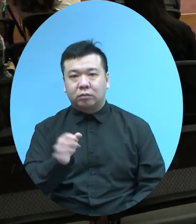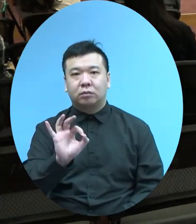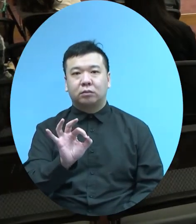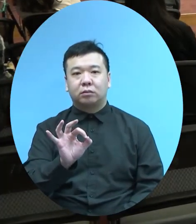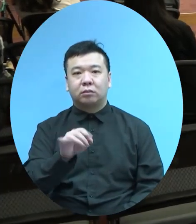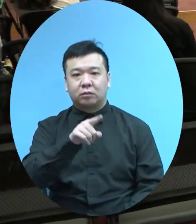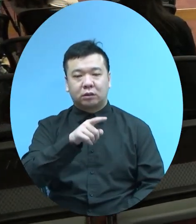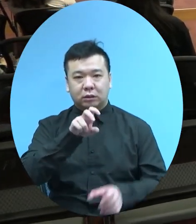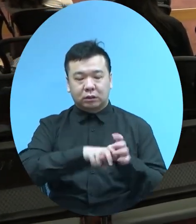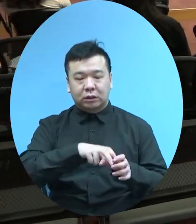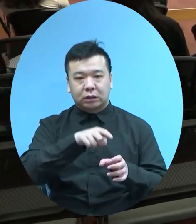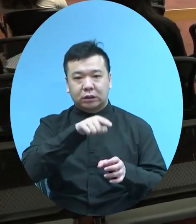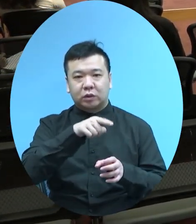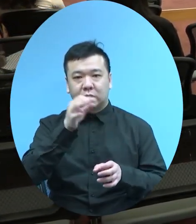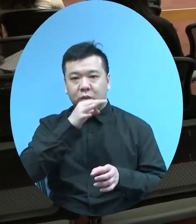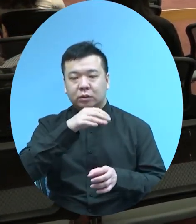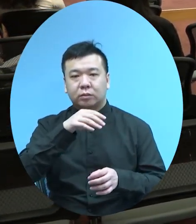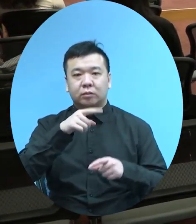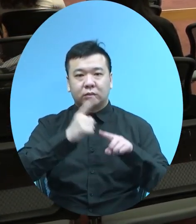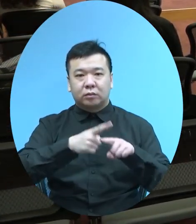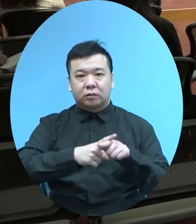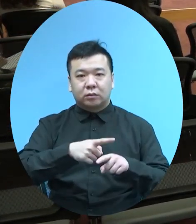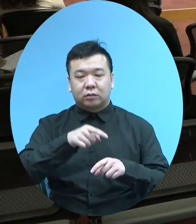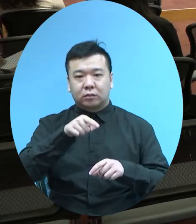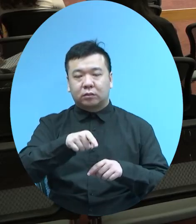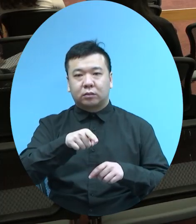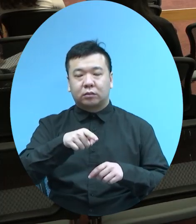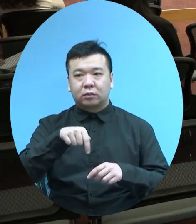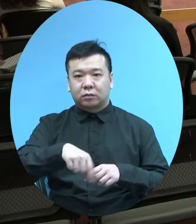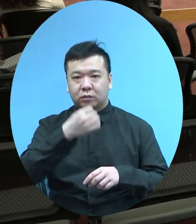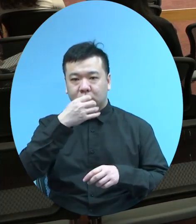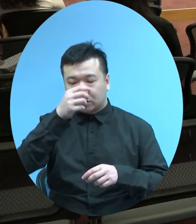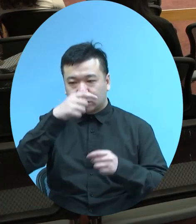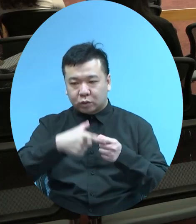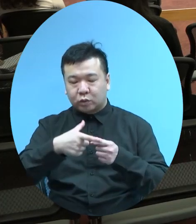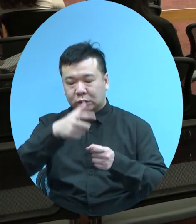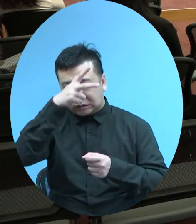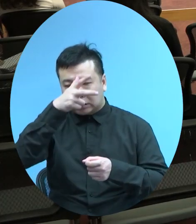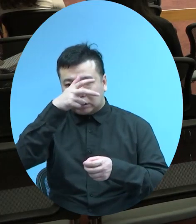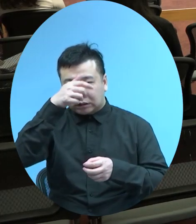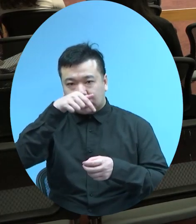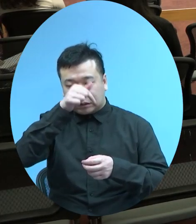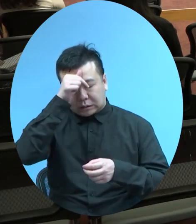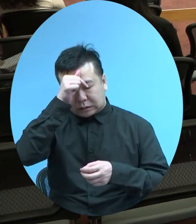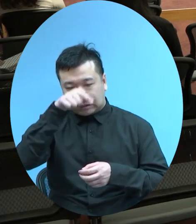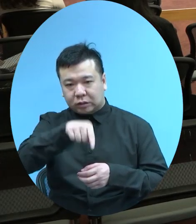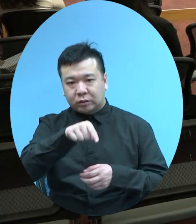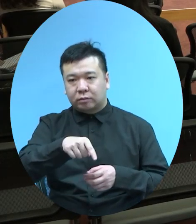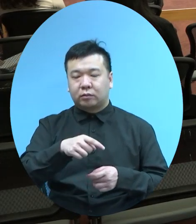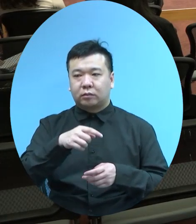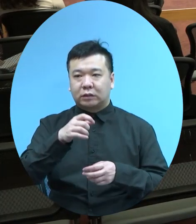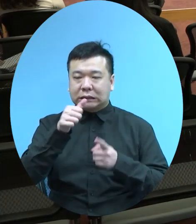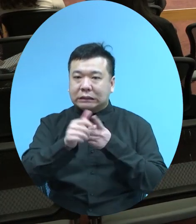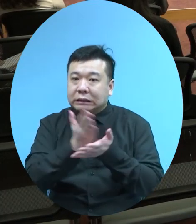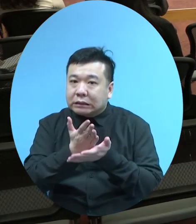我想問嗰只西藥瑞德西韋咧，會唔會喺呢幾間本地嘅公立醫院先試行咧？同埋如果未有呢只新藥嘅話，而